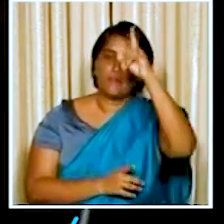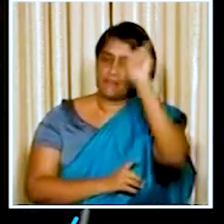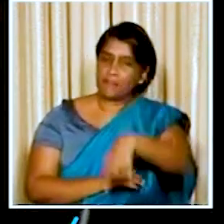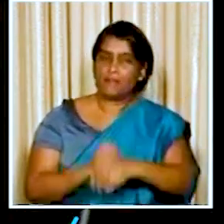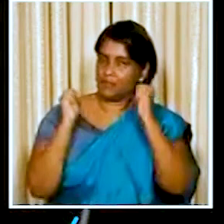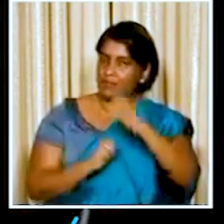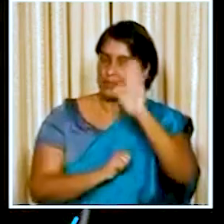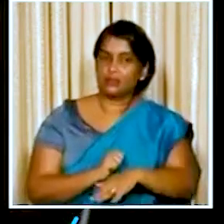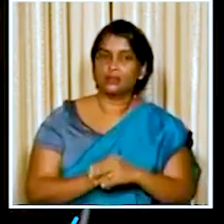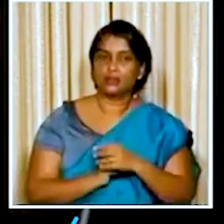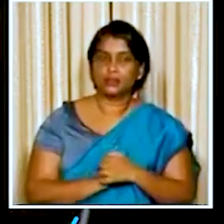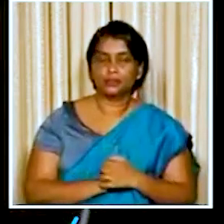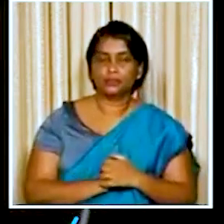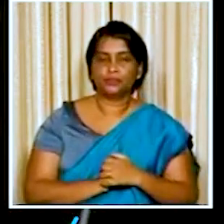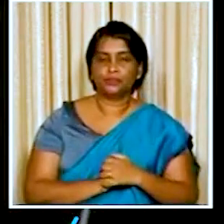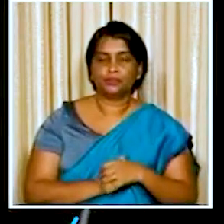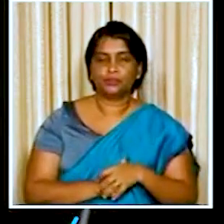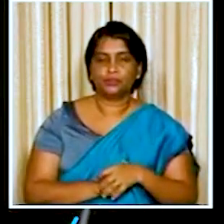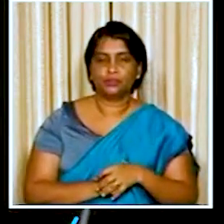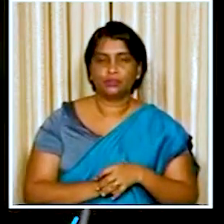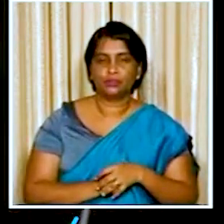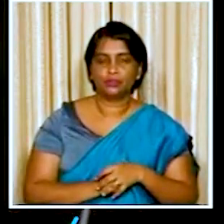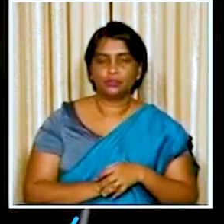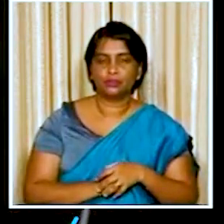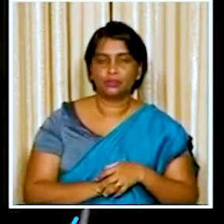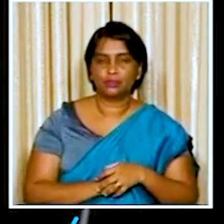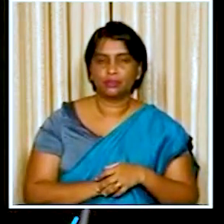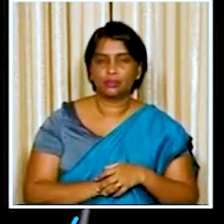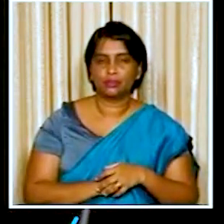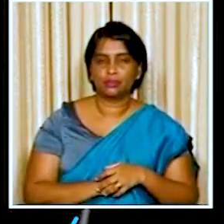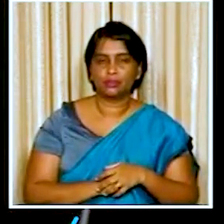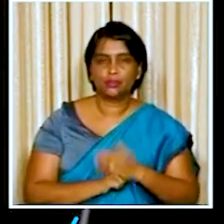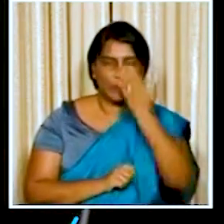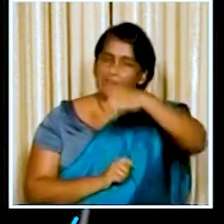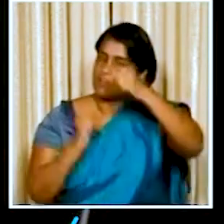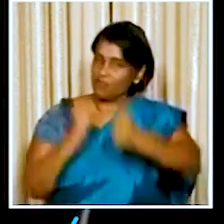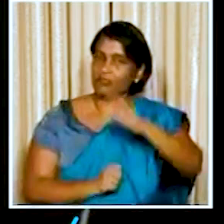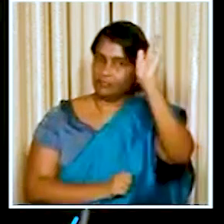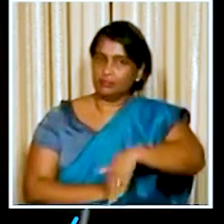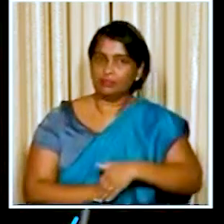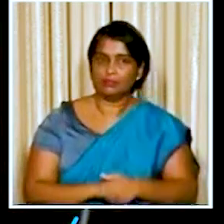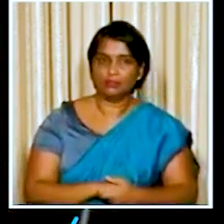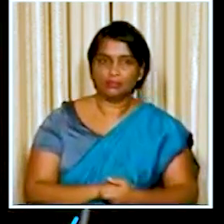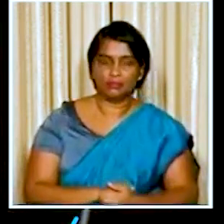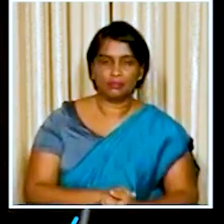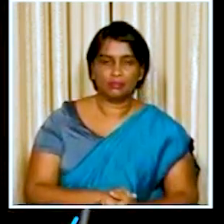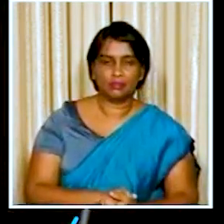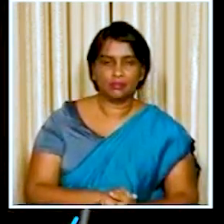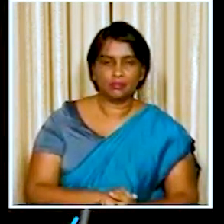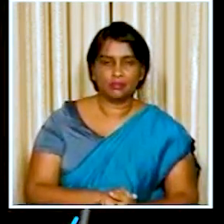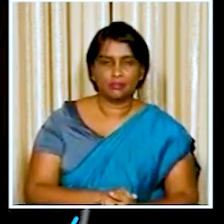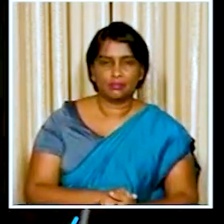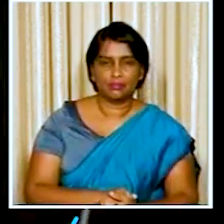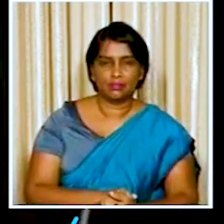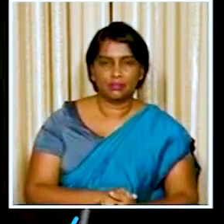ඔය බණ්ඩාරලා කරුමන්ත්‍රීතුමාලා නිශ්ශබ්ද වෙන්න බණ්ඩාරගම කරුණාකරලා වාඩි වෙන්න ඔබ ප්ලීස් කරුමන්ත්‍රීතුමාලා නිශ්ශබ්ද වෙන්න